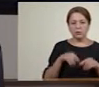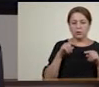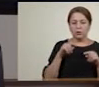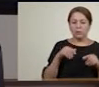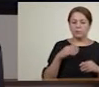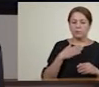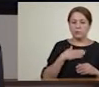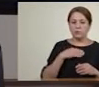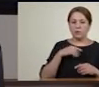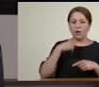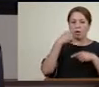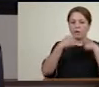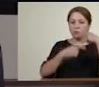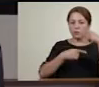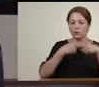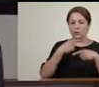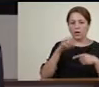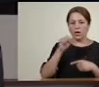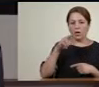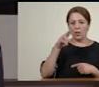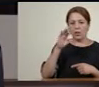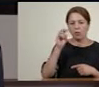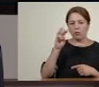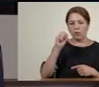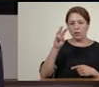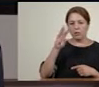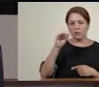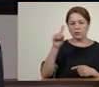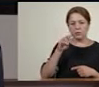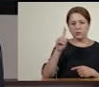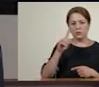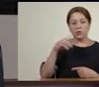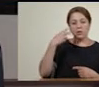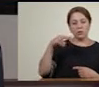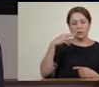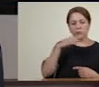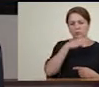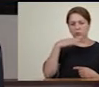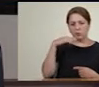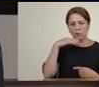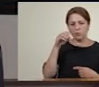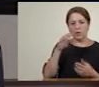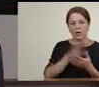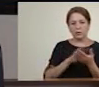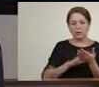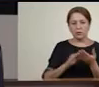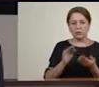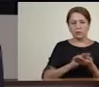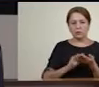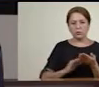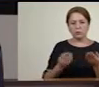avlodga allomamiz 20dan ortiq asarlarni meros qilib qoldiradi.